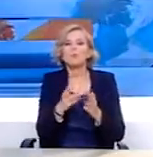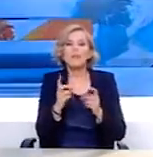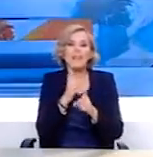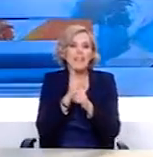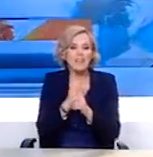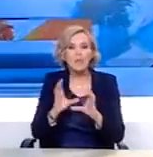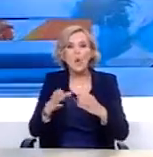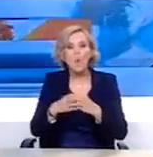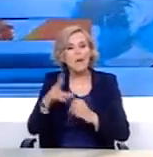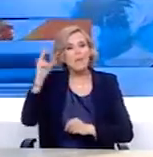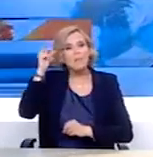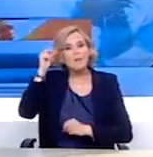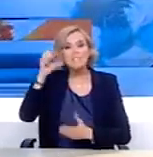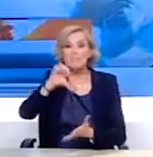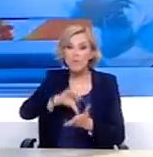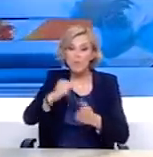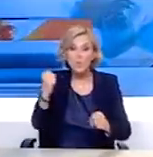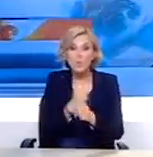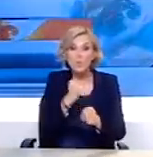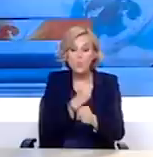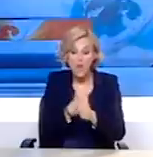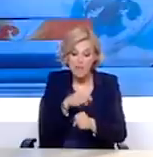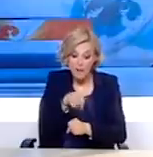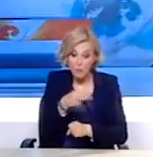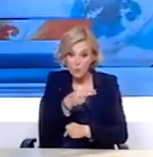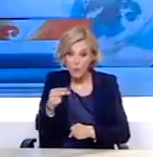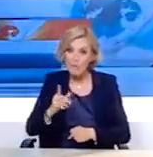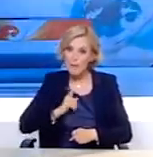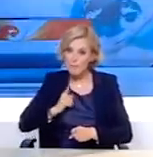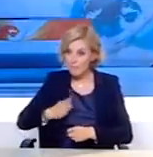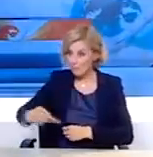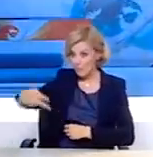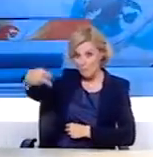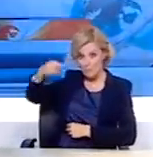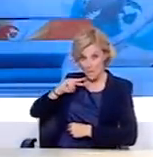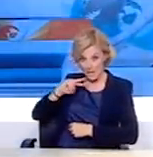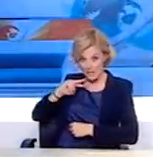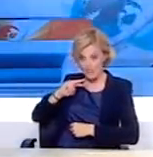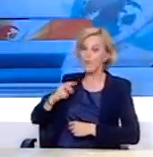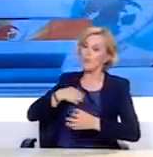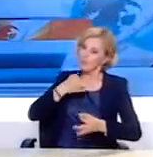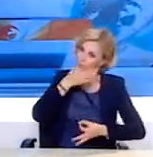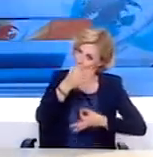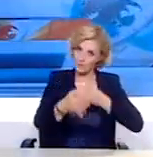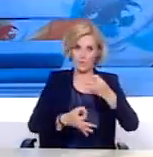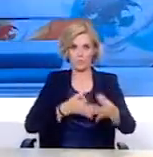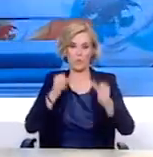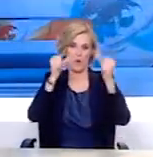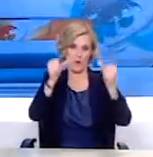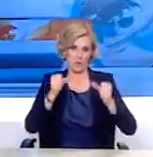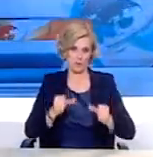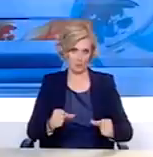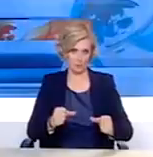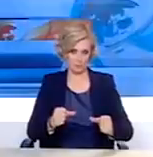ειδική ομάδα του Πανεπιστημίου Αθηνών η οποία δουλεύει σε αυτό. Περιμένουμε την εισήγησή τους. Μόλις έχουμε την εισήγησή τους, θα σας το